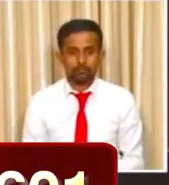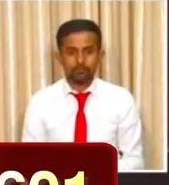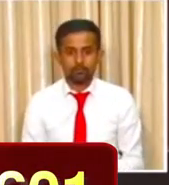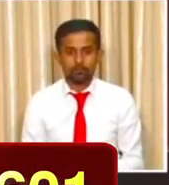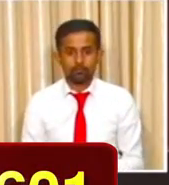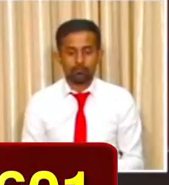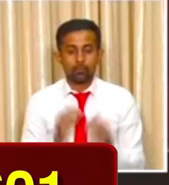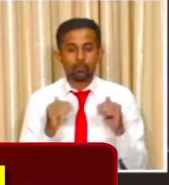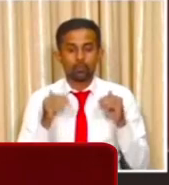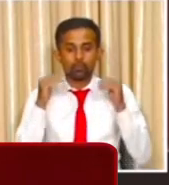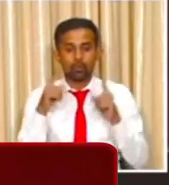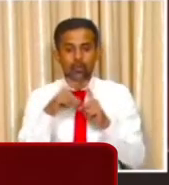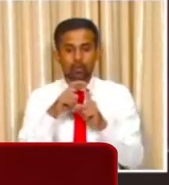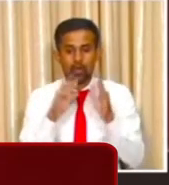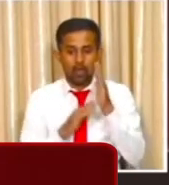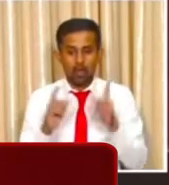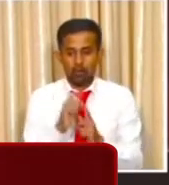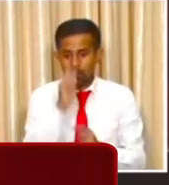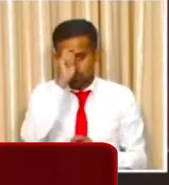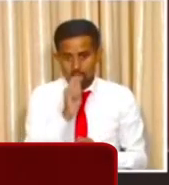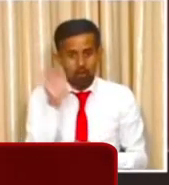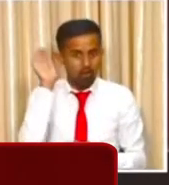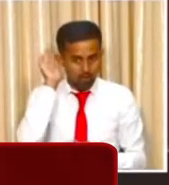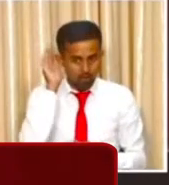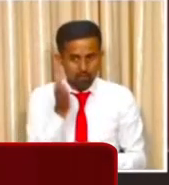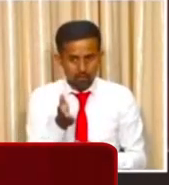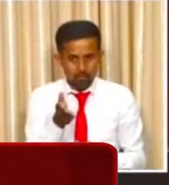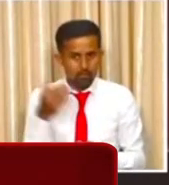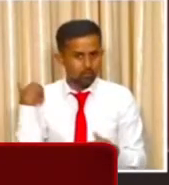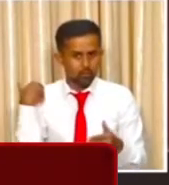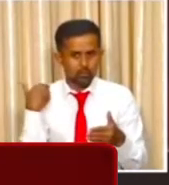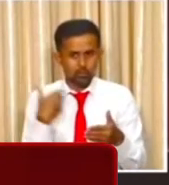सस अध्यापन अमितुमागे अहन्न केमती मेवन तेक